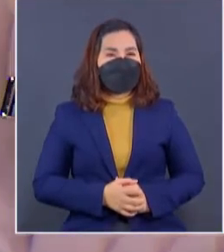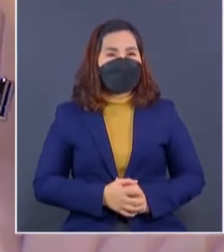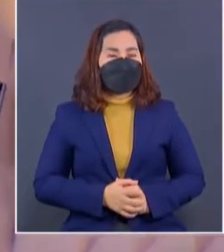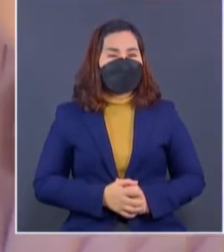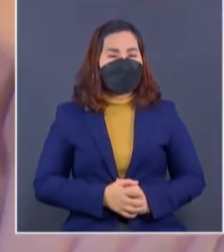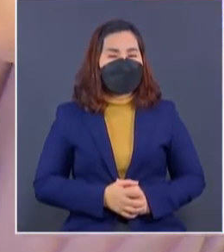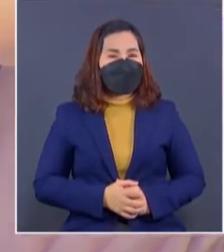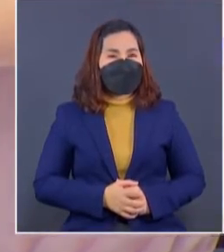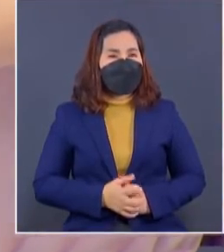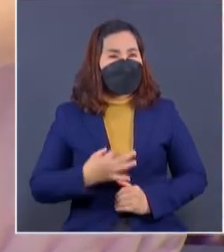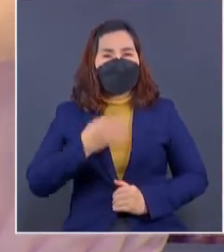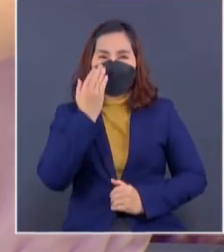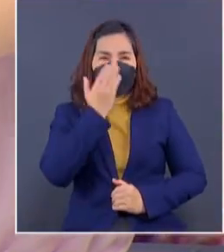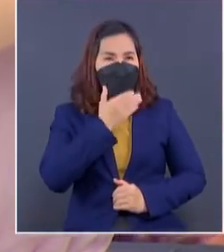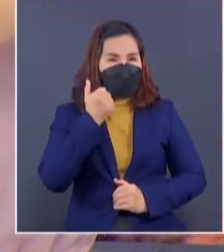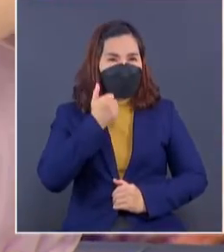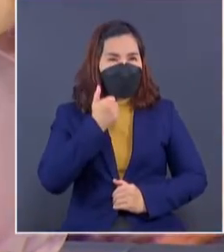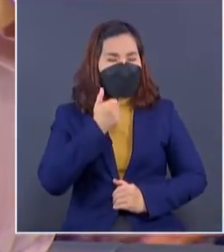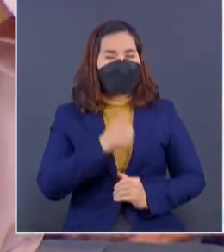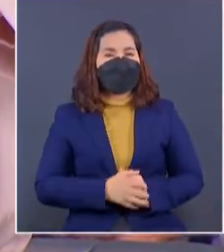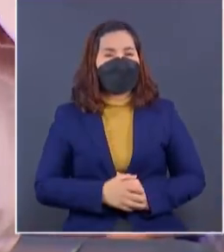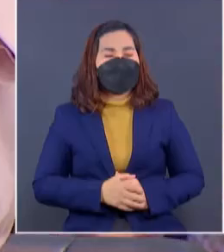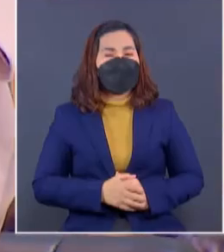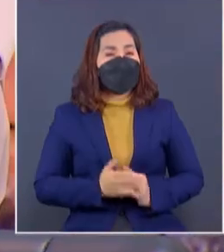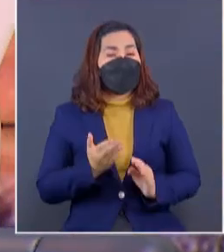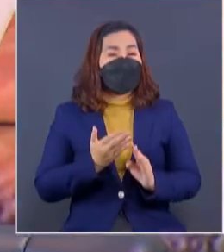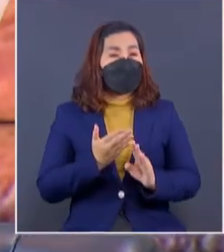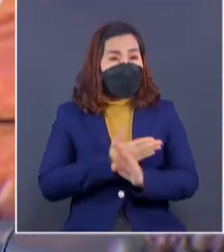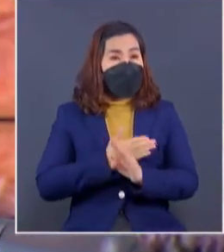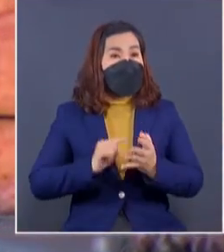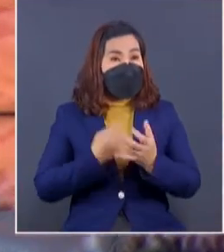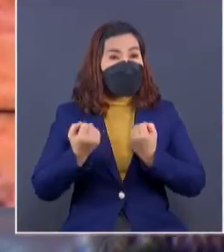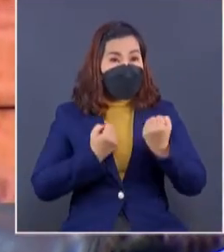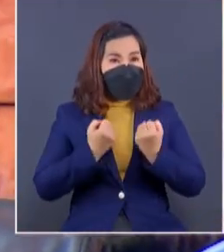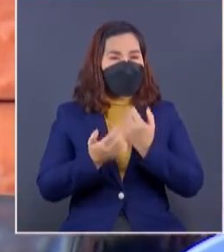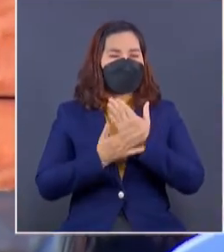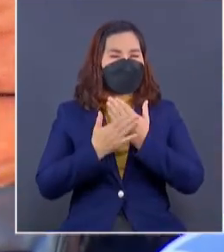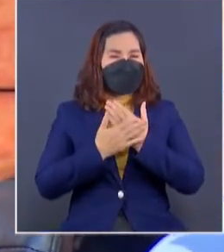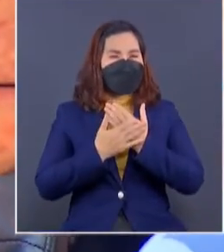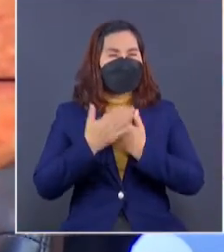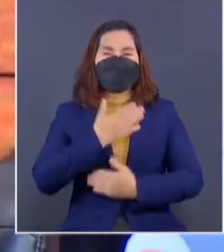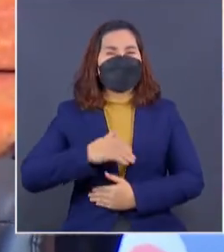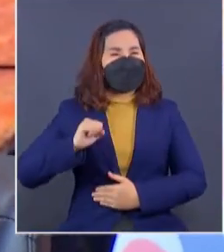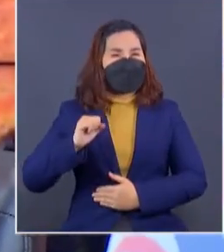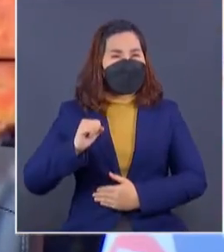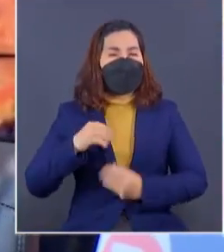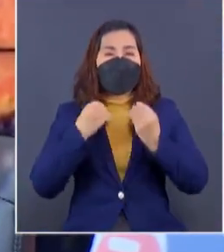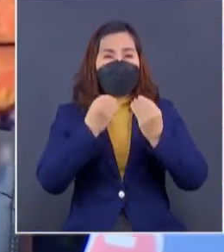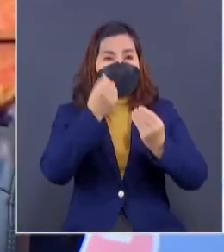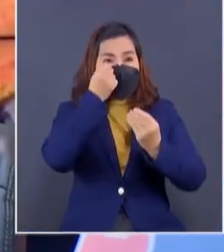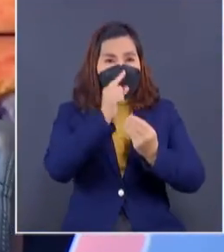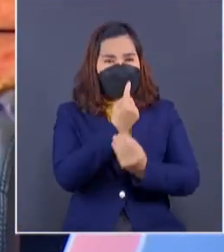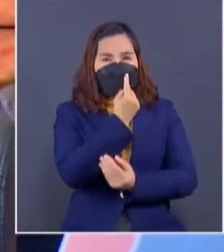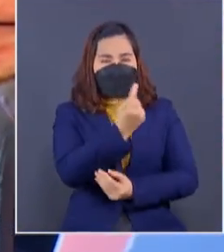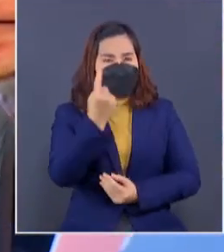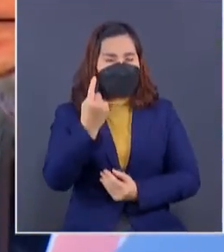แจ็คเก็ตสีดำสวยเลยตั้งสติก่อนสตาร์ทจากสสส.นะครับจัดให้คุณผู้ชมเลยครับวันละ1ตั